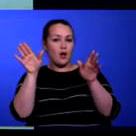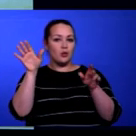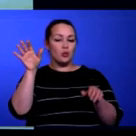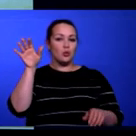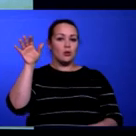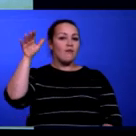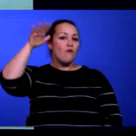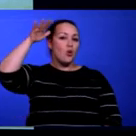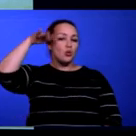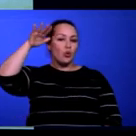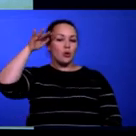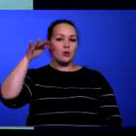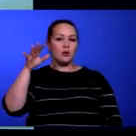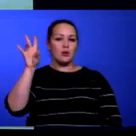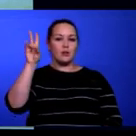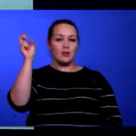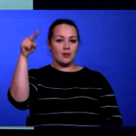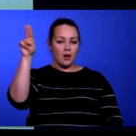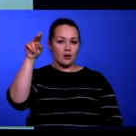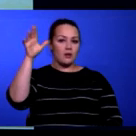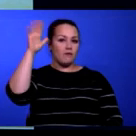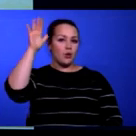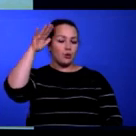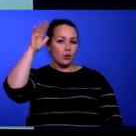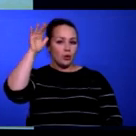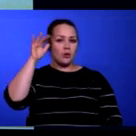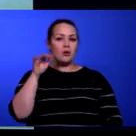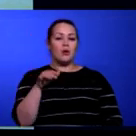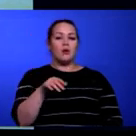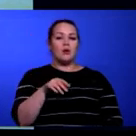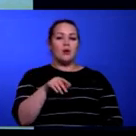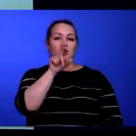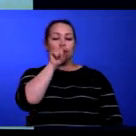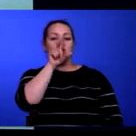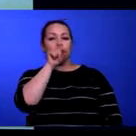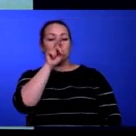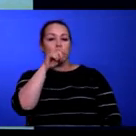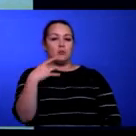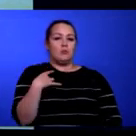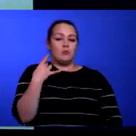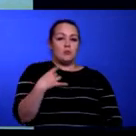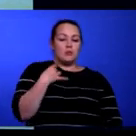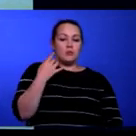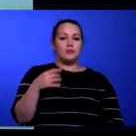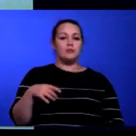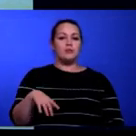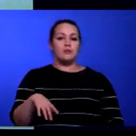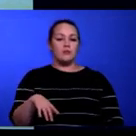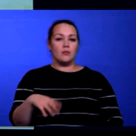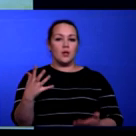получилось у меня над водой летают белоснежной чайки найдите глагол